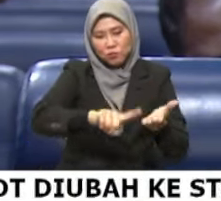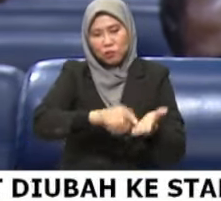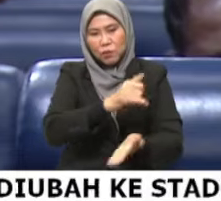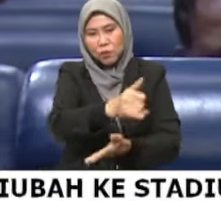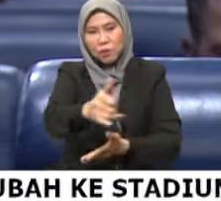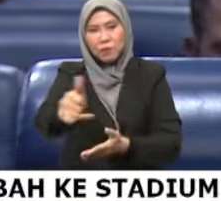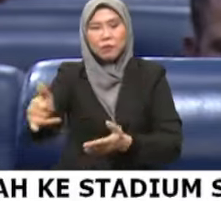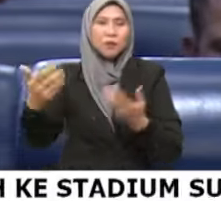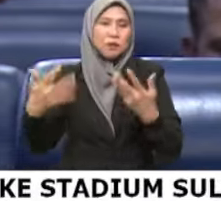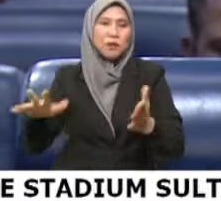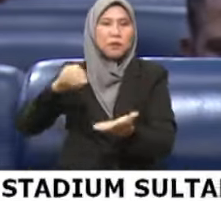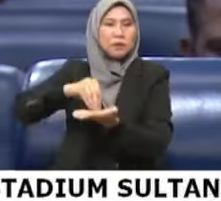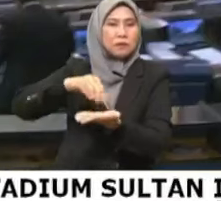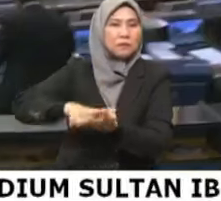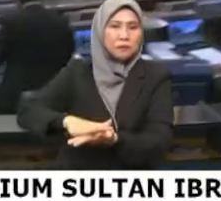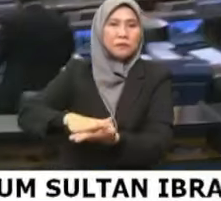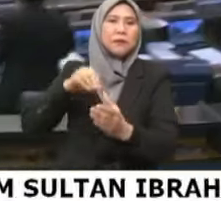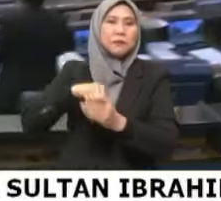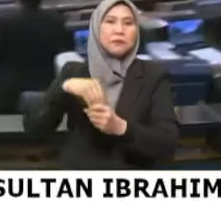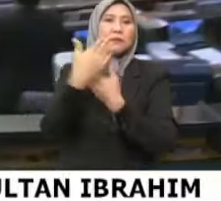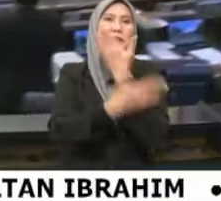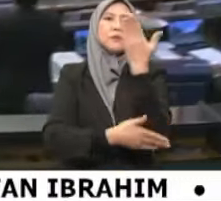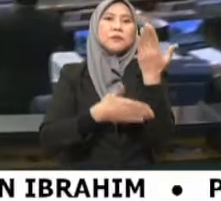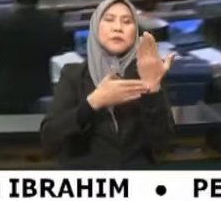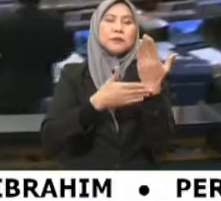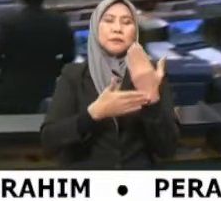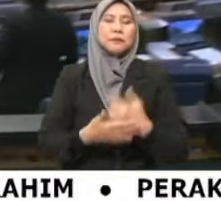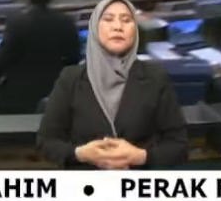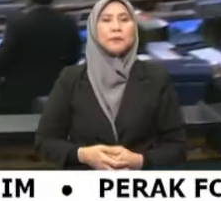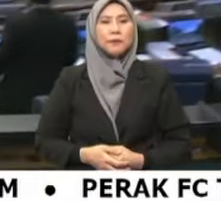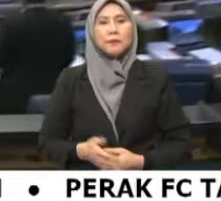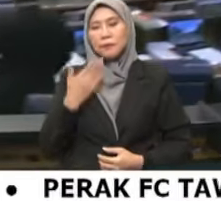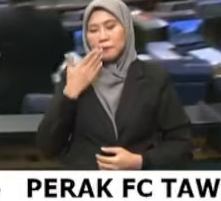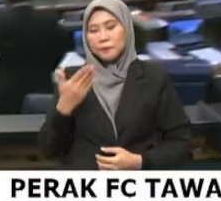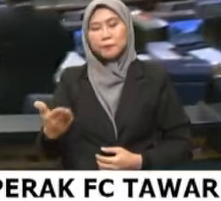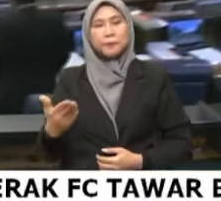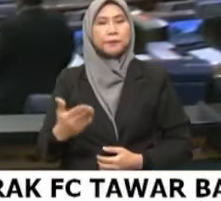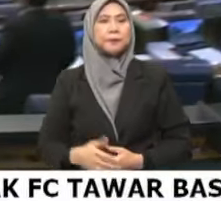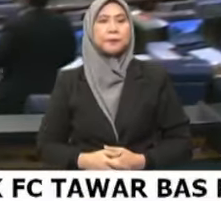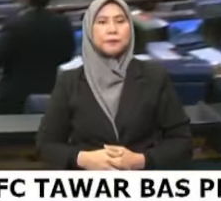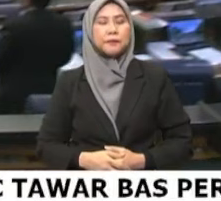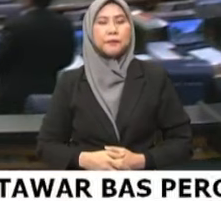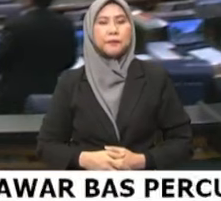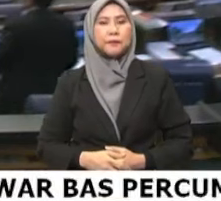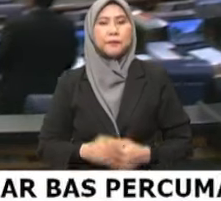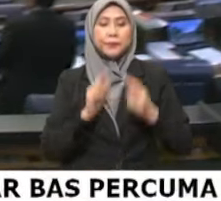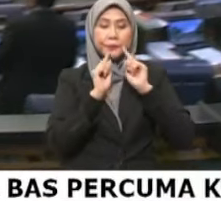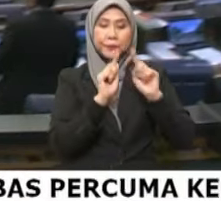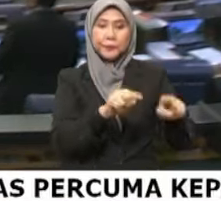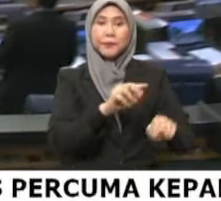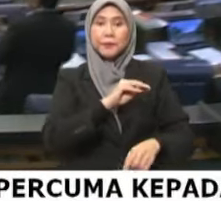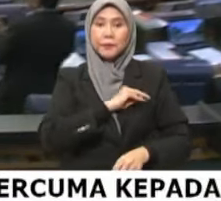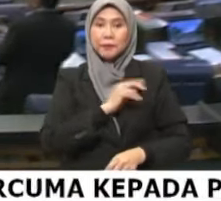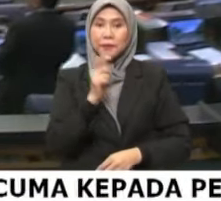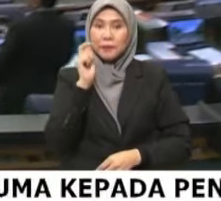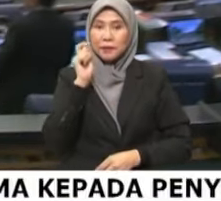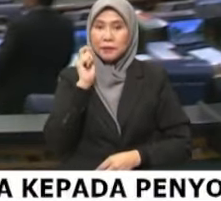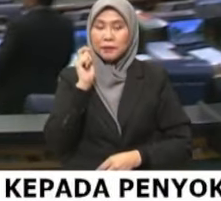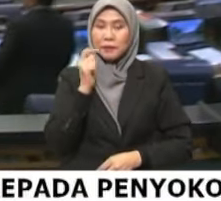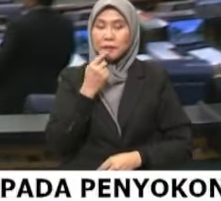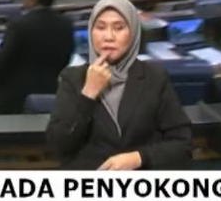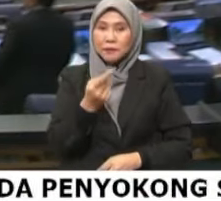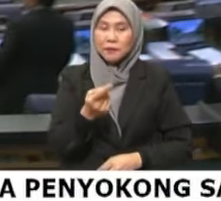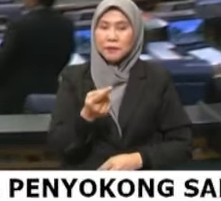Malaysia. Sekian, terima kasih. Jeli. Terima kasih, Datuk. Jawapan Menteri tadi ialah lebih kepada kita